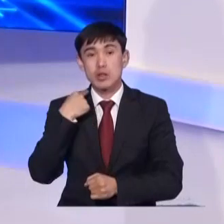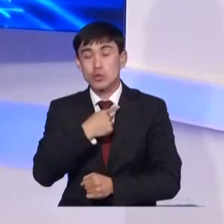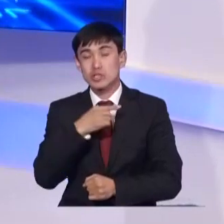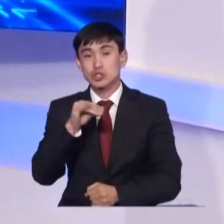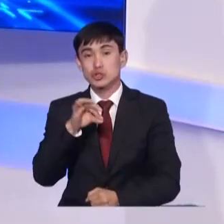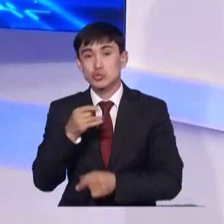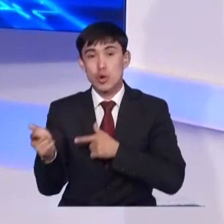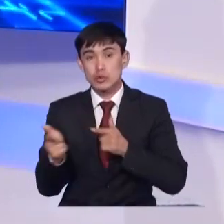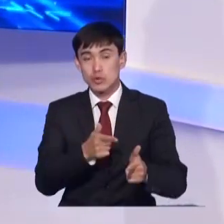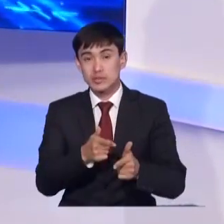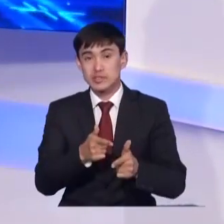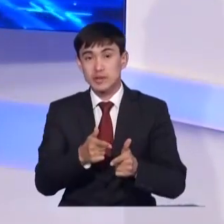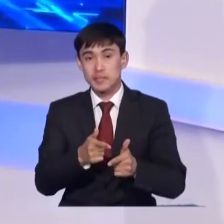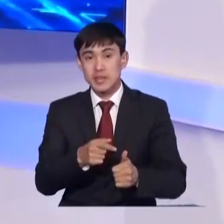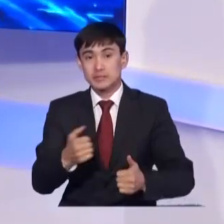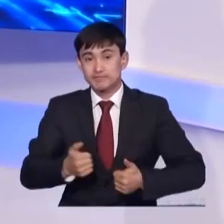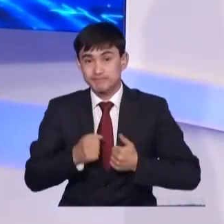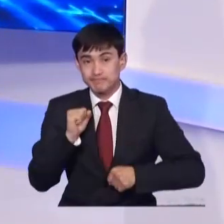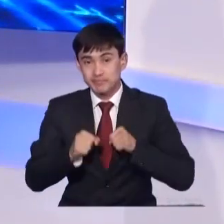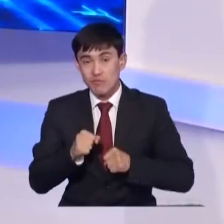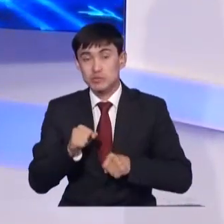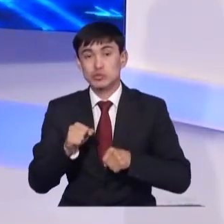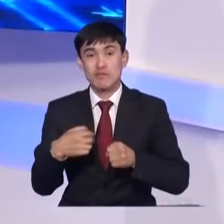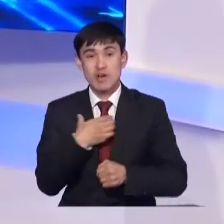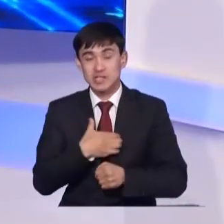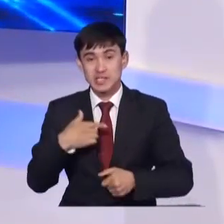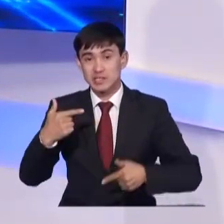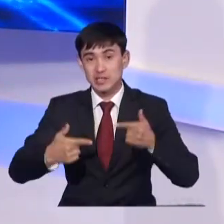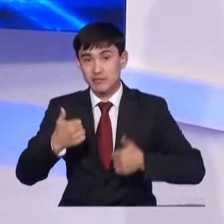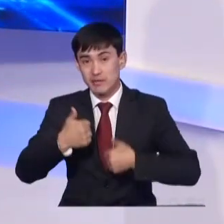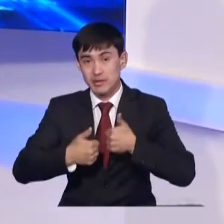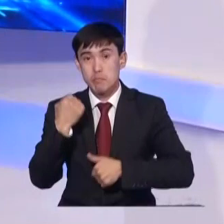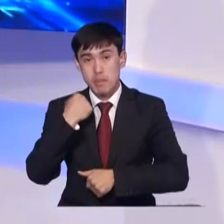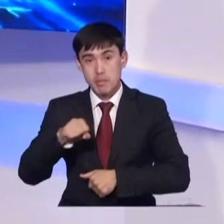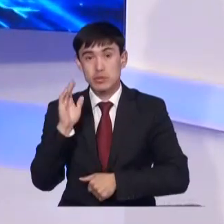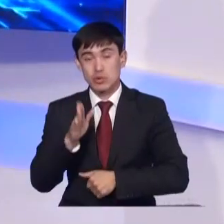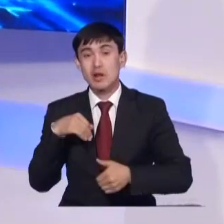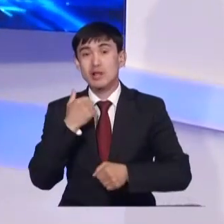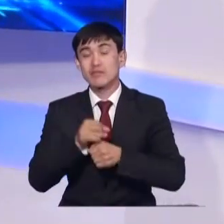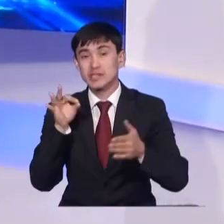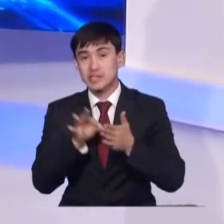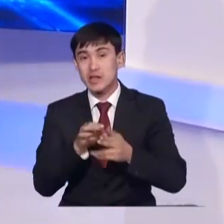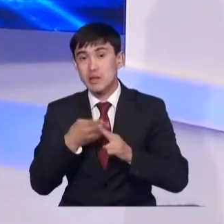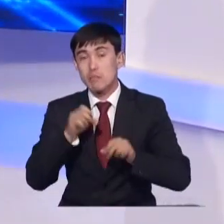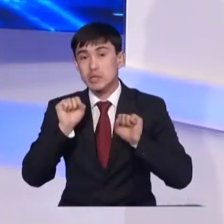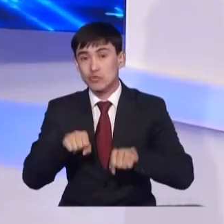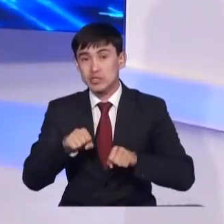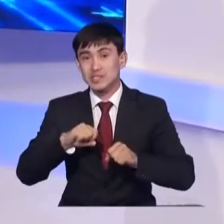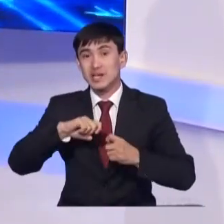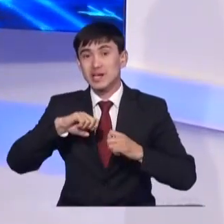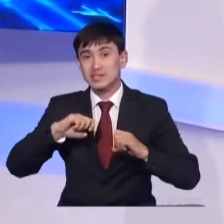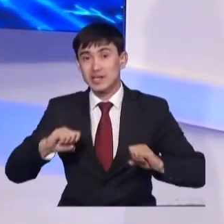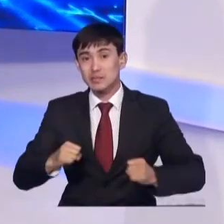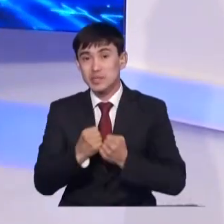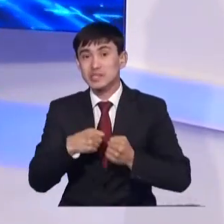тсу готовится на пределе сил к возможно важнейшей битве только Победа основная цель это позволит закрепиться и даже